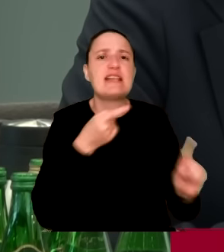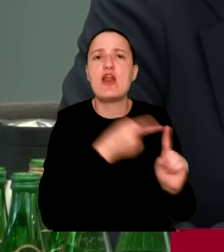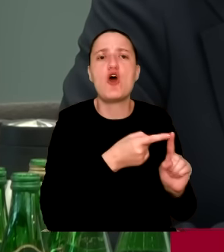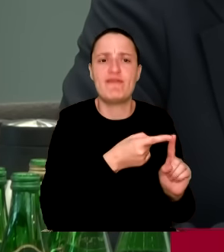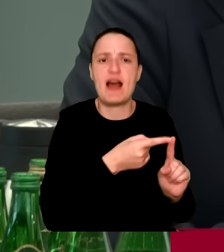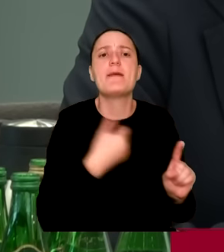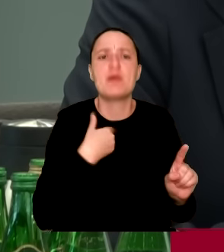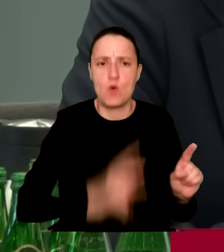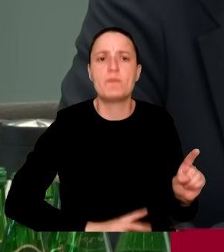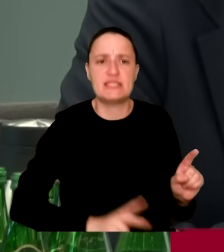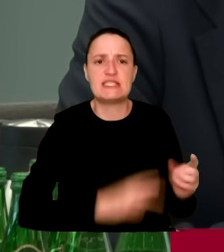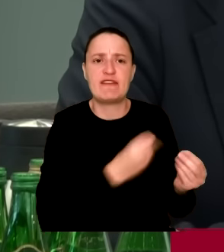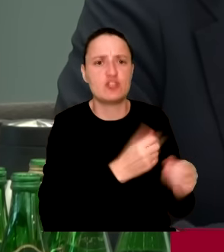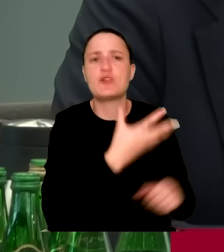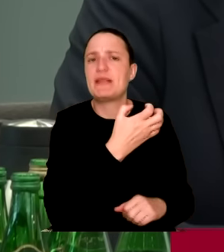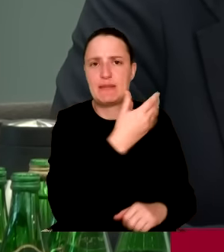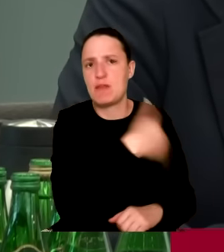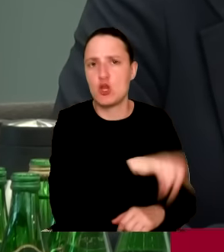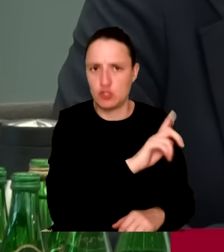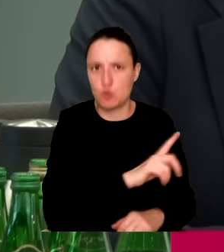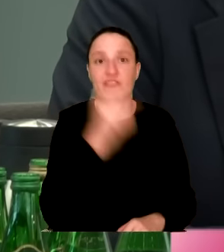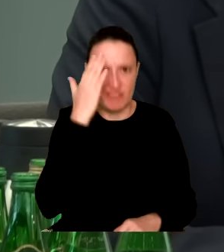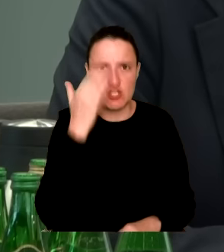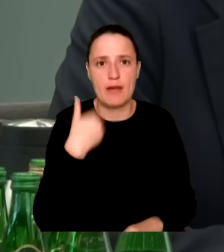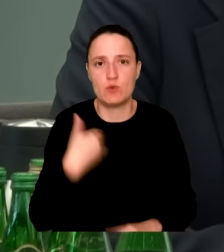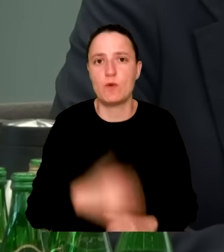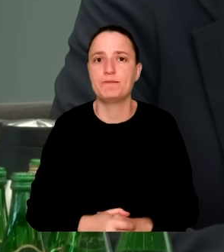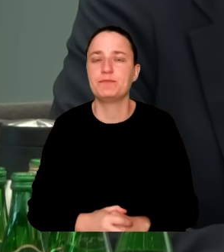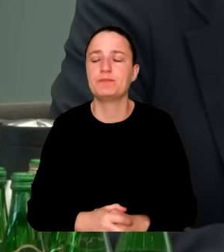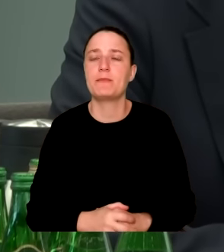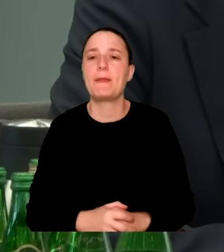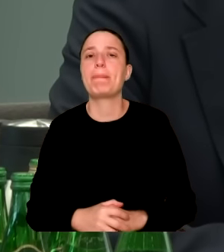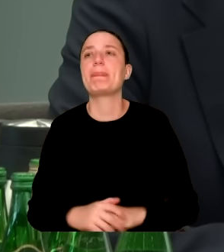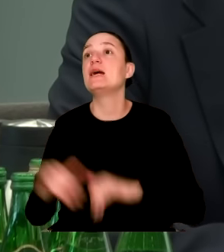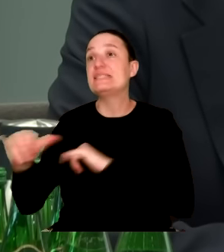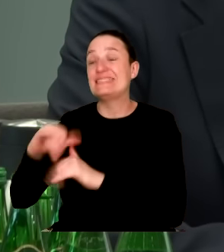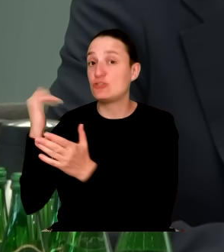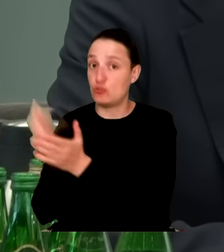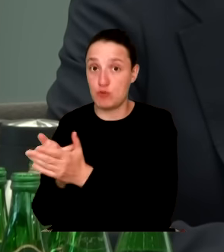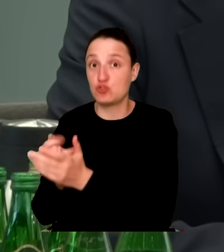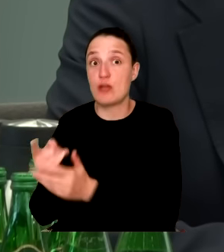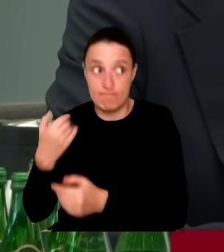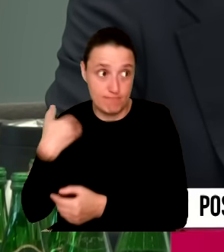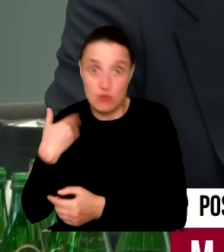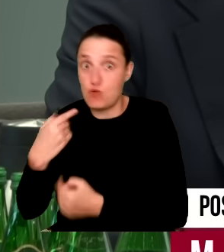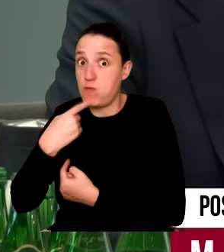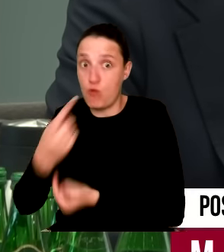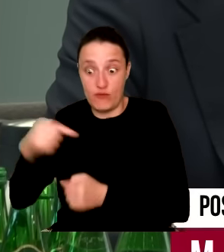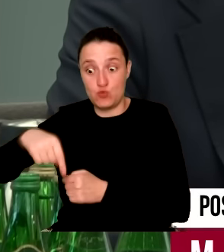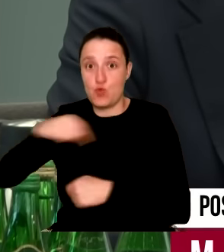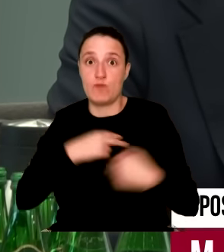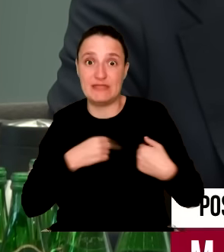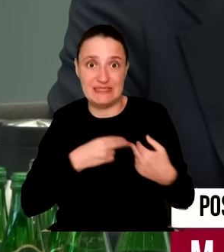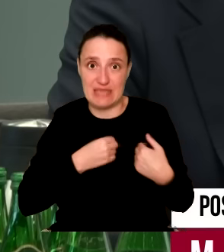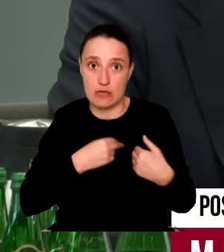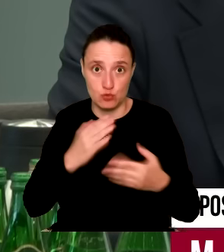ministra finansów ponad 500 milionów zł świadkowie z zarządu właśnie zeznawali że no oczywiście